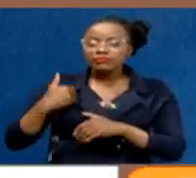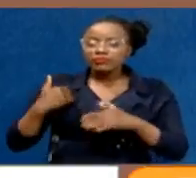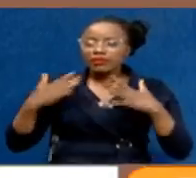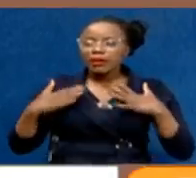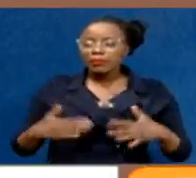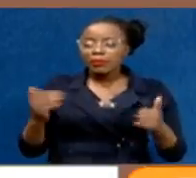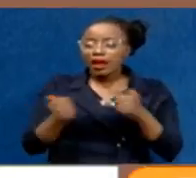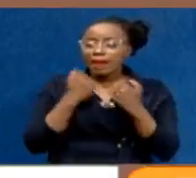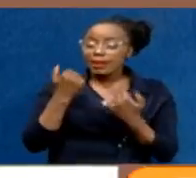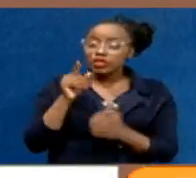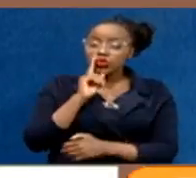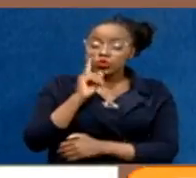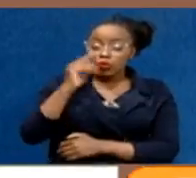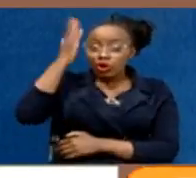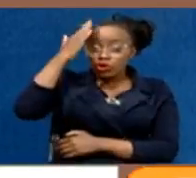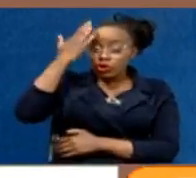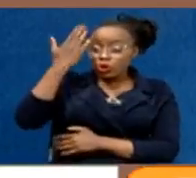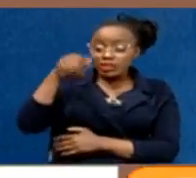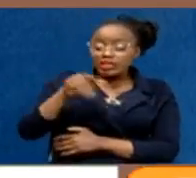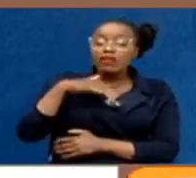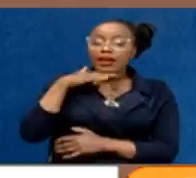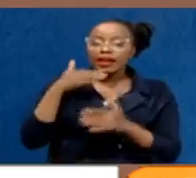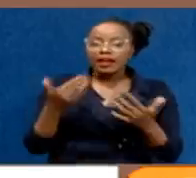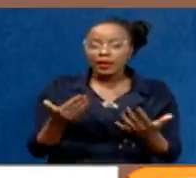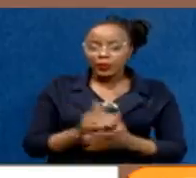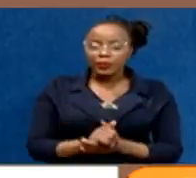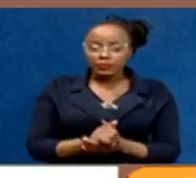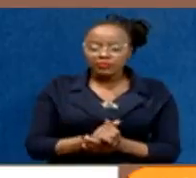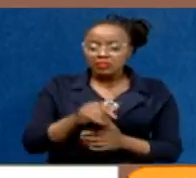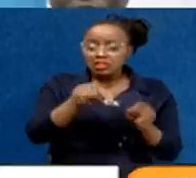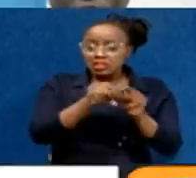Gathura utafanyika hapo kesho kubaini kilichosababisha mauaji yake